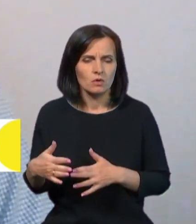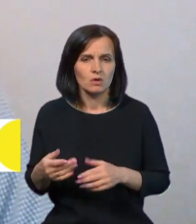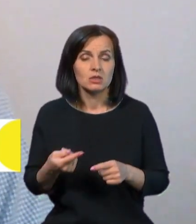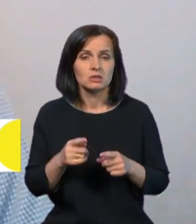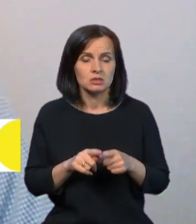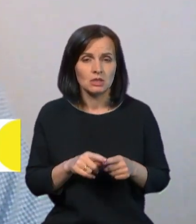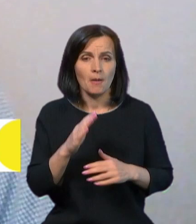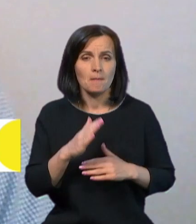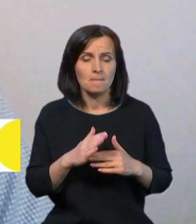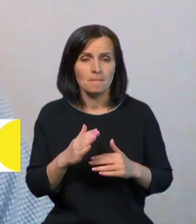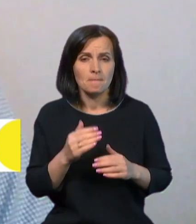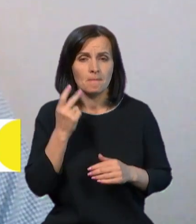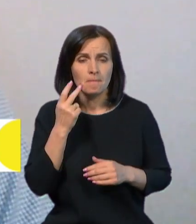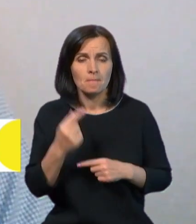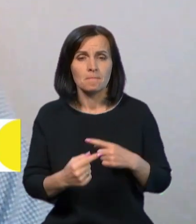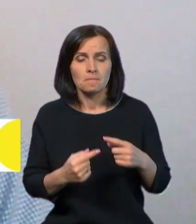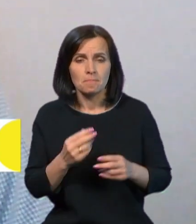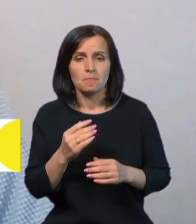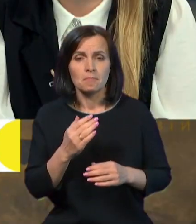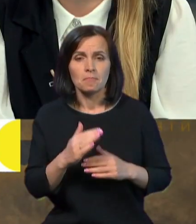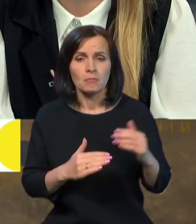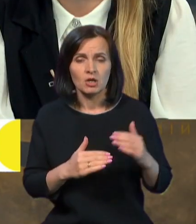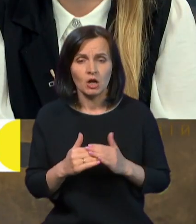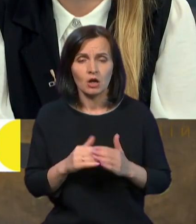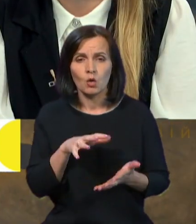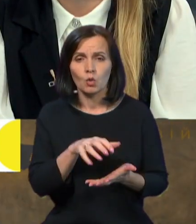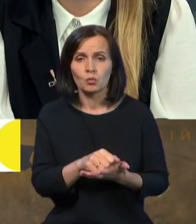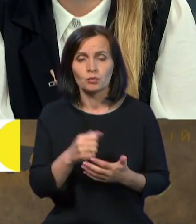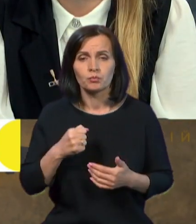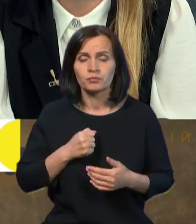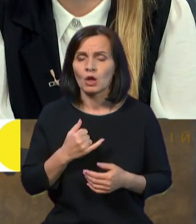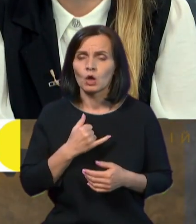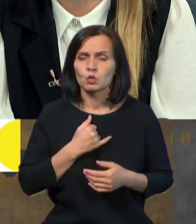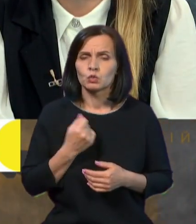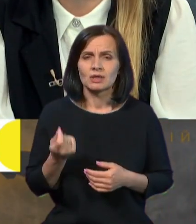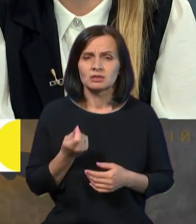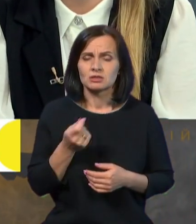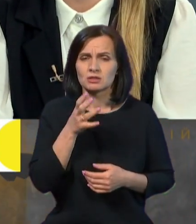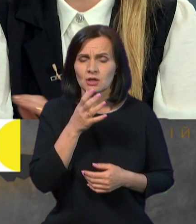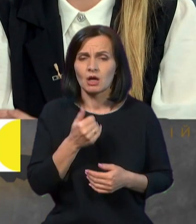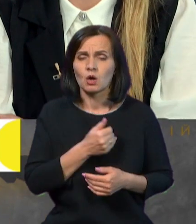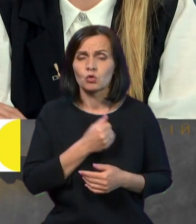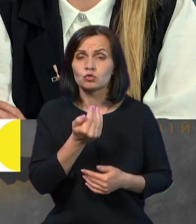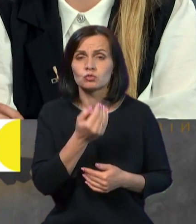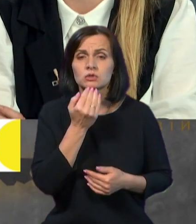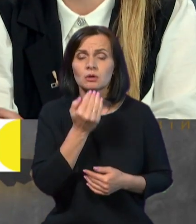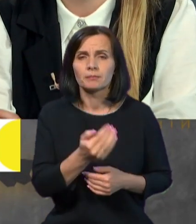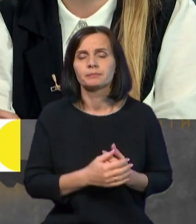стала практика окупаційних військ. Пане Дмитре, в нас не багато часу, але я хотіла би вас